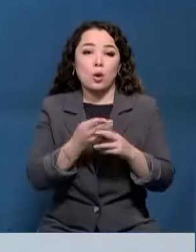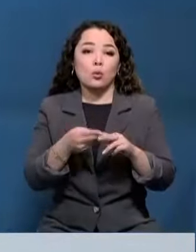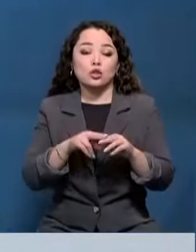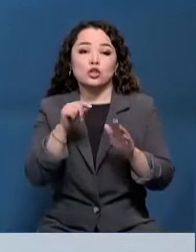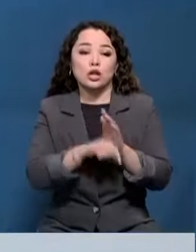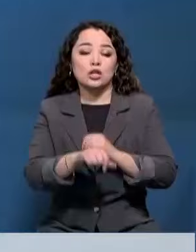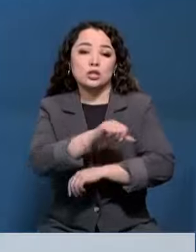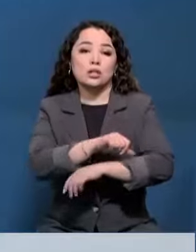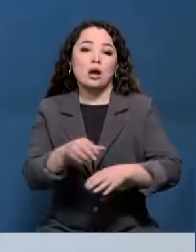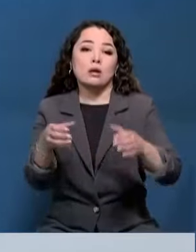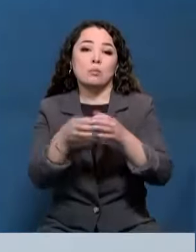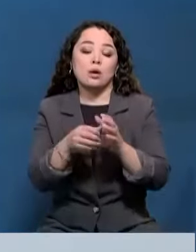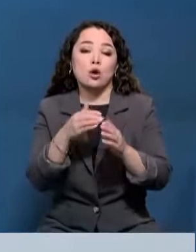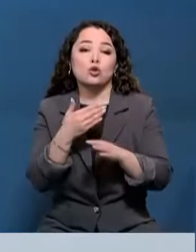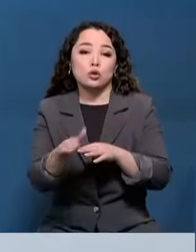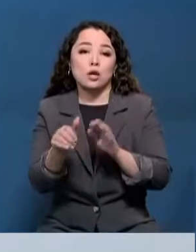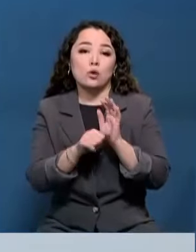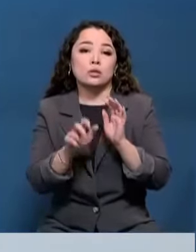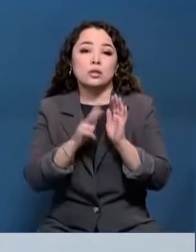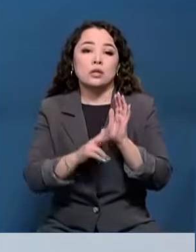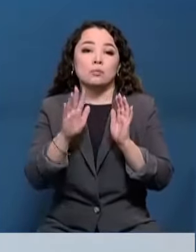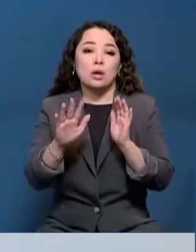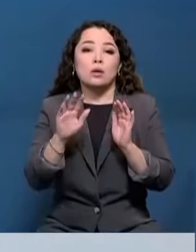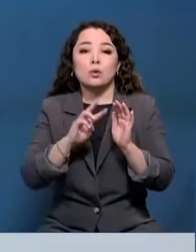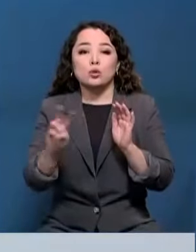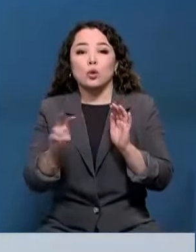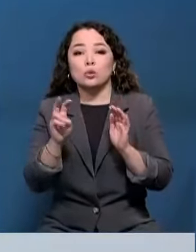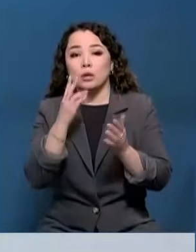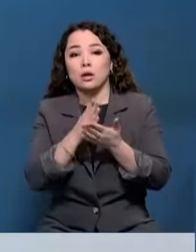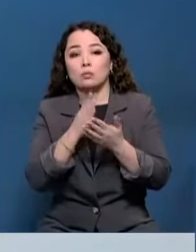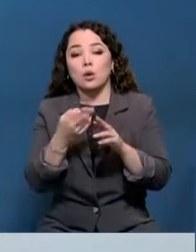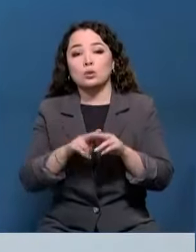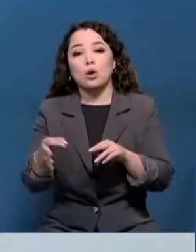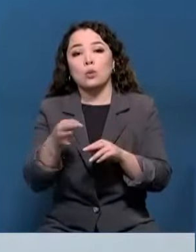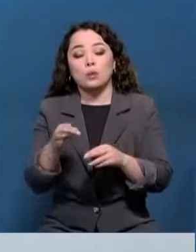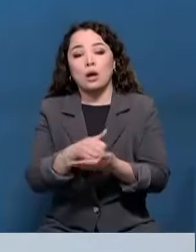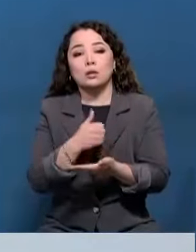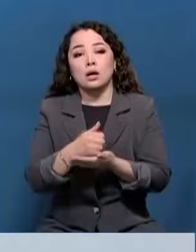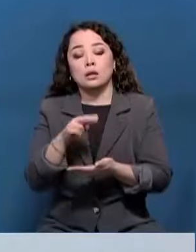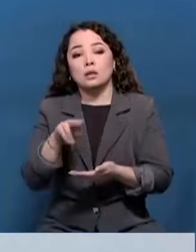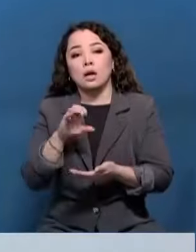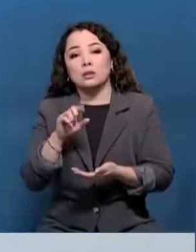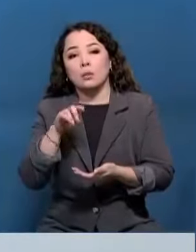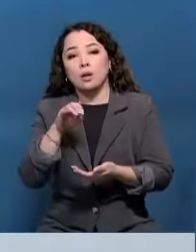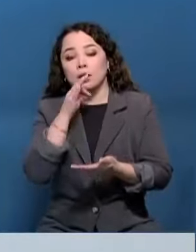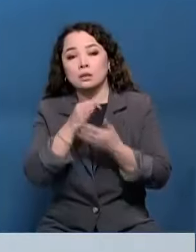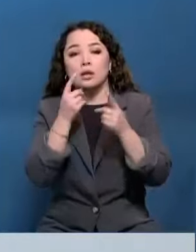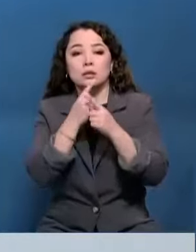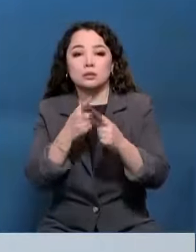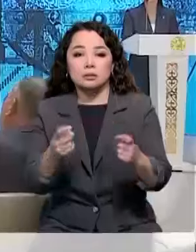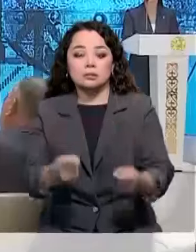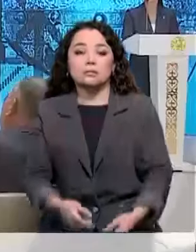Оның ішінде шетелдік компаниялардың үлесі 685 миллион долларға тең. Бұл туралы облыс әкімі Дархан Сатыбалды мәлімдеді.